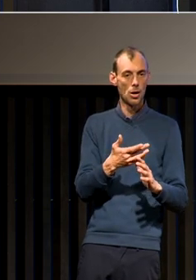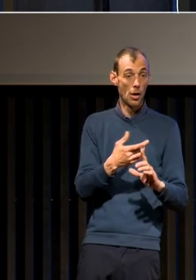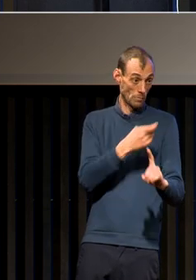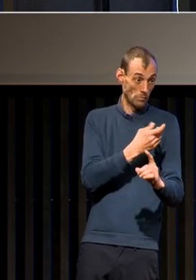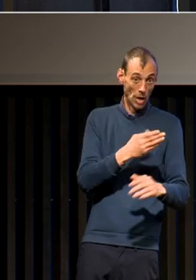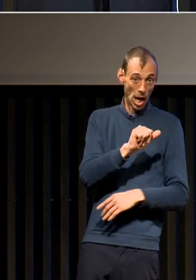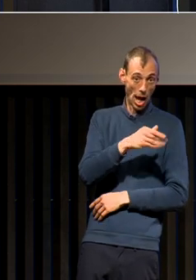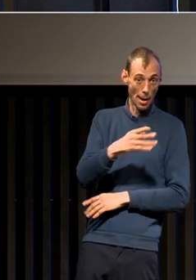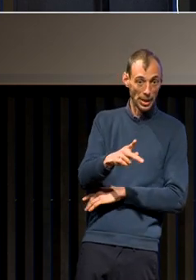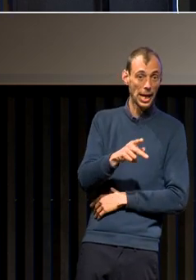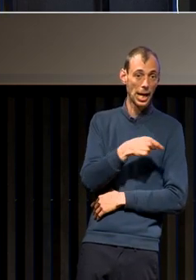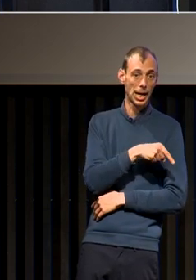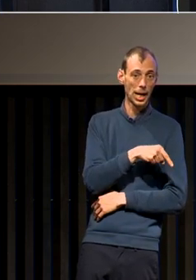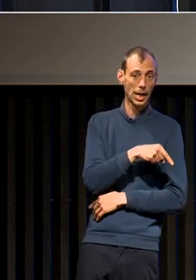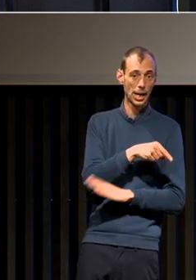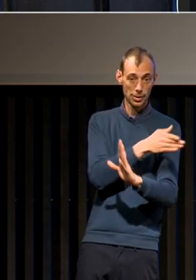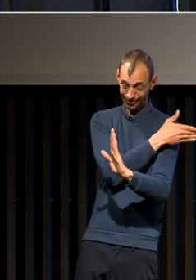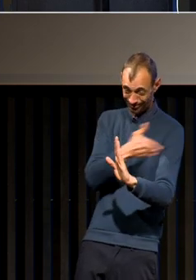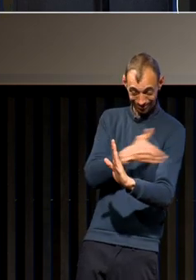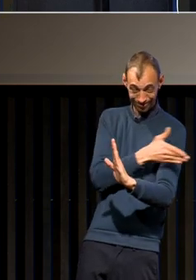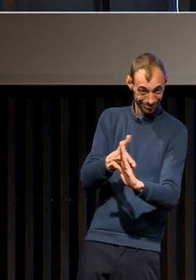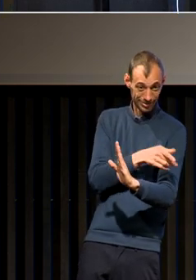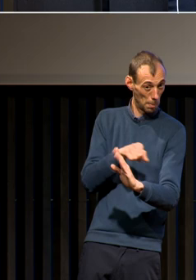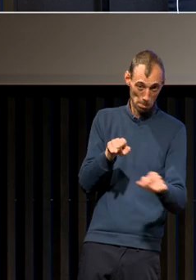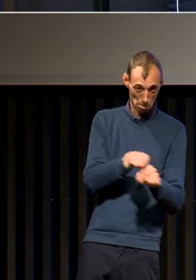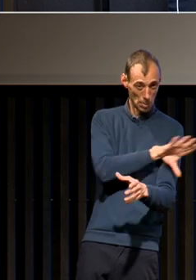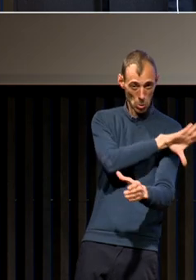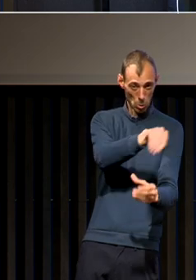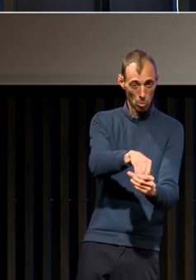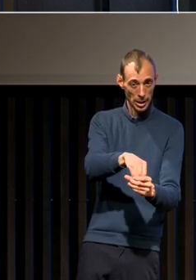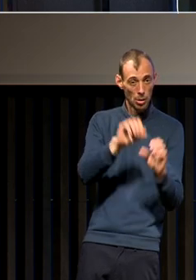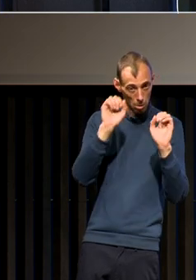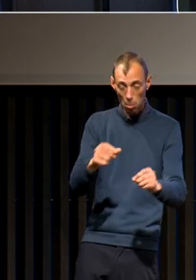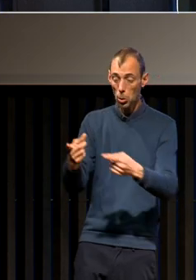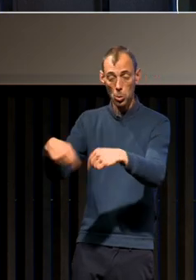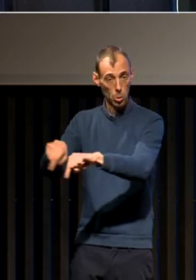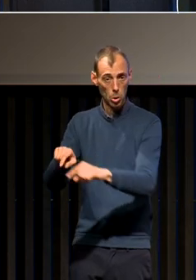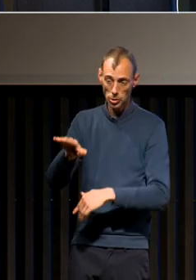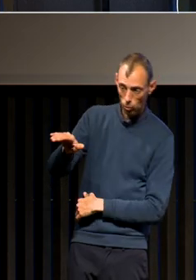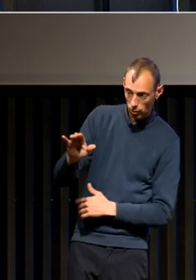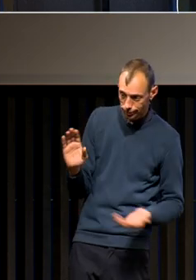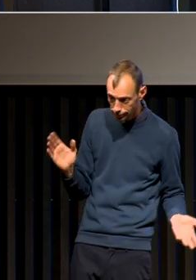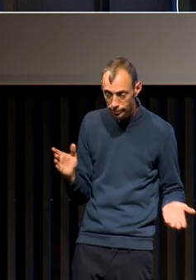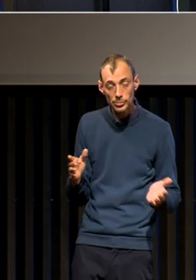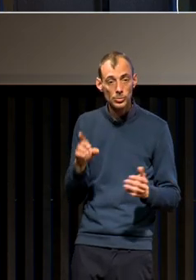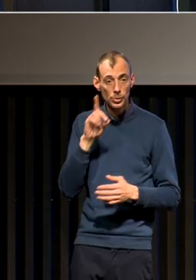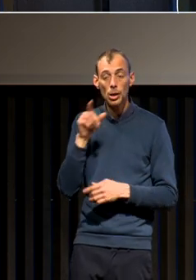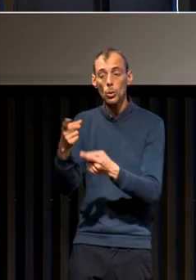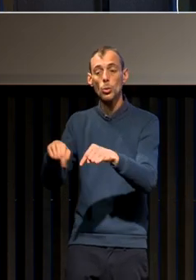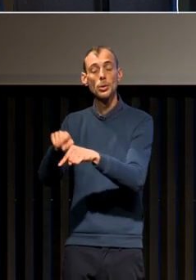pourront accéder à cette commission créée, mise en place le 1er septembre